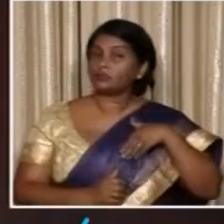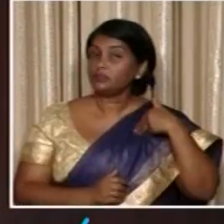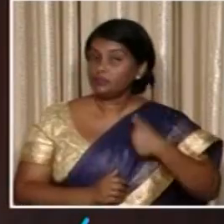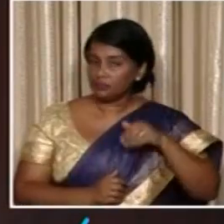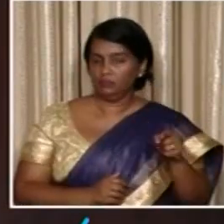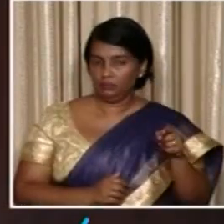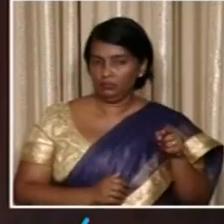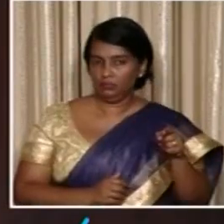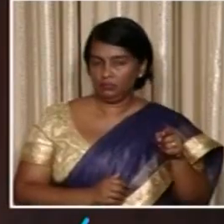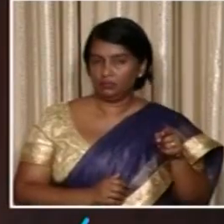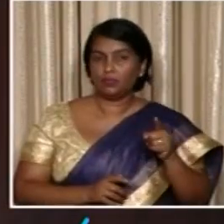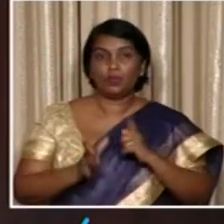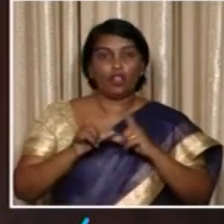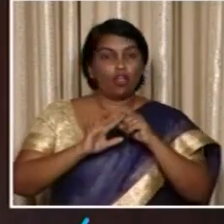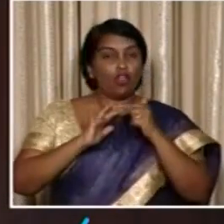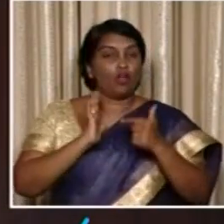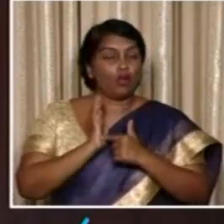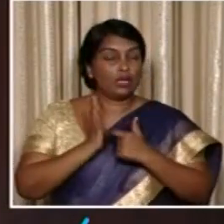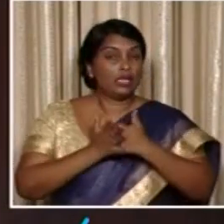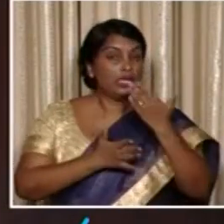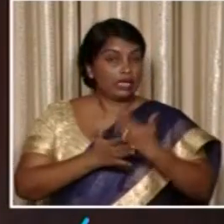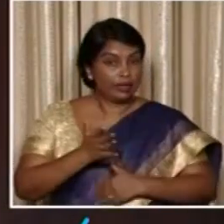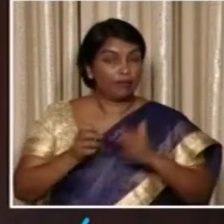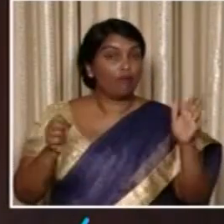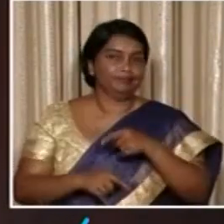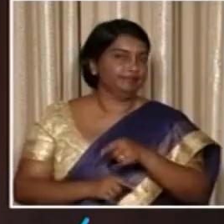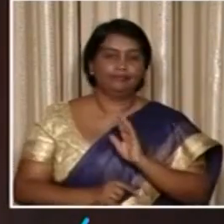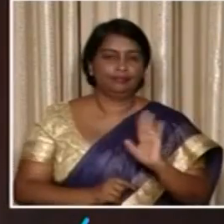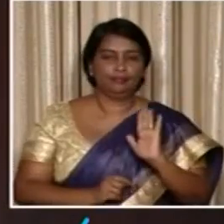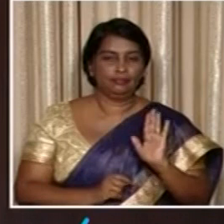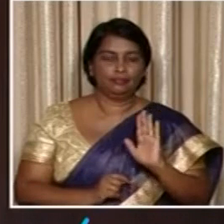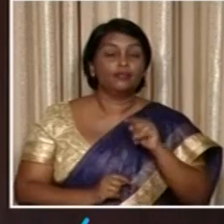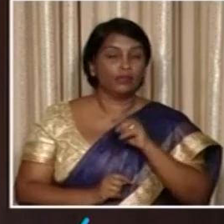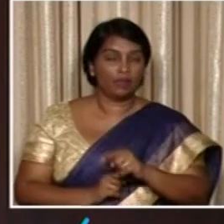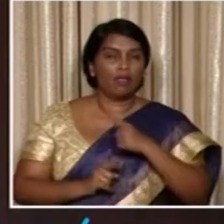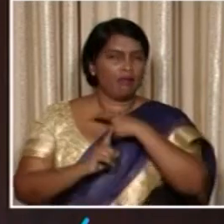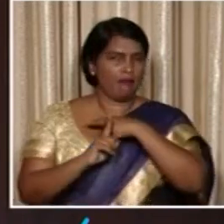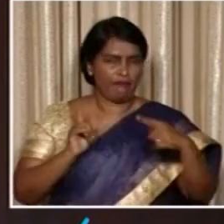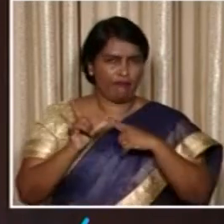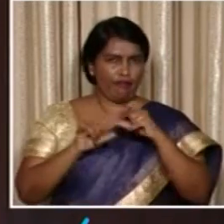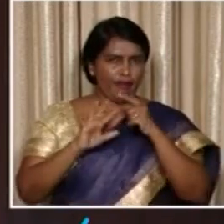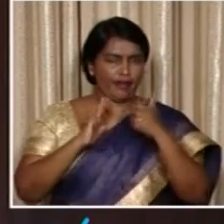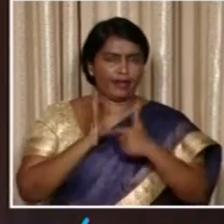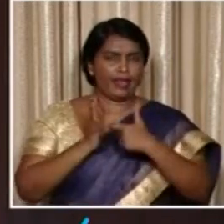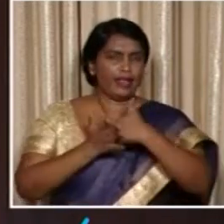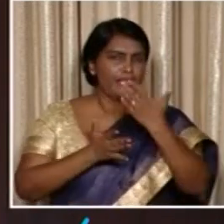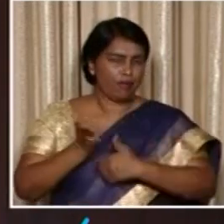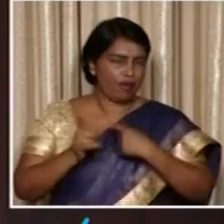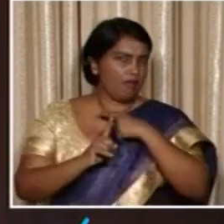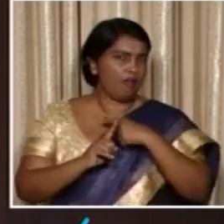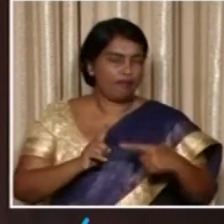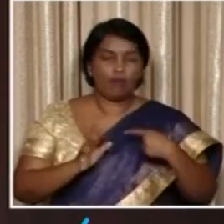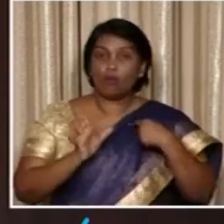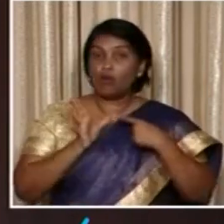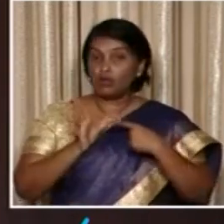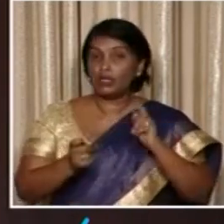විසඳුම. මේ විගණන වාර්තාව සම්පූර්ණ විගණන වාර්තාවක් නෙවෙයි. ඒතර මේක අර්ධ විගණන වාර්තාවක්. මේ අර්ධ විගණන වාර්තාවට උත්තර